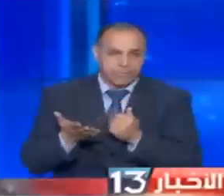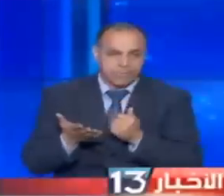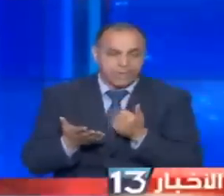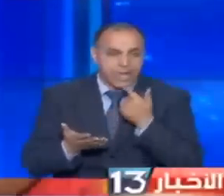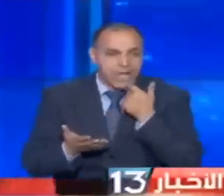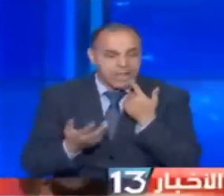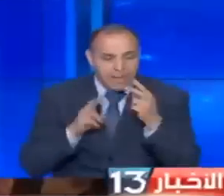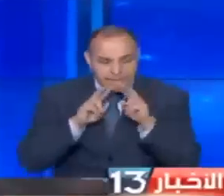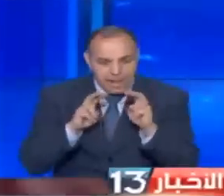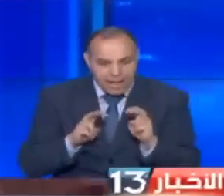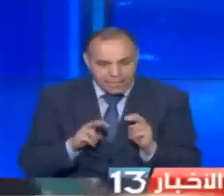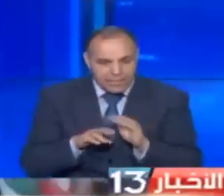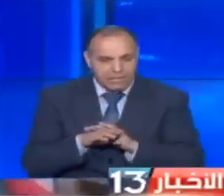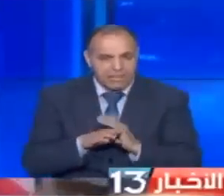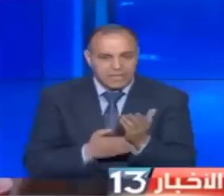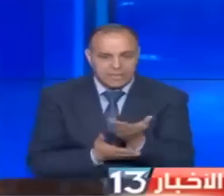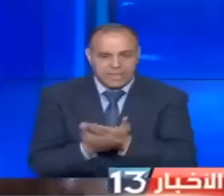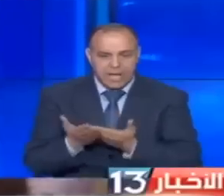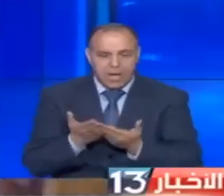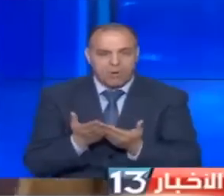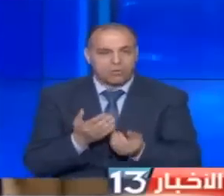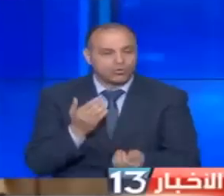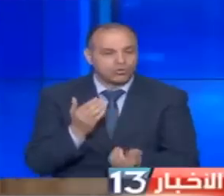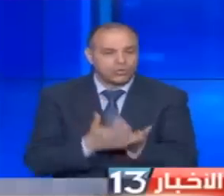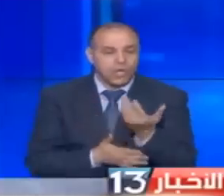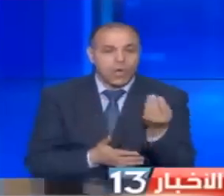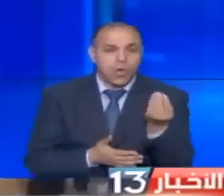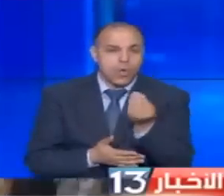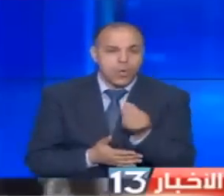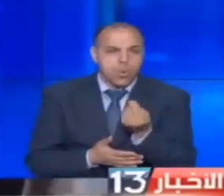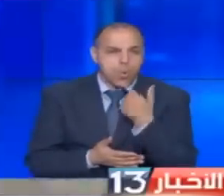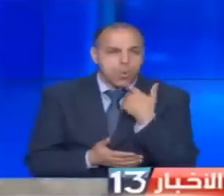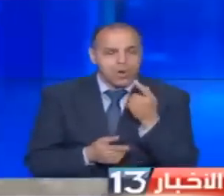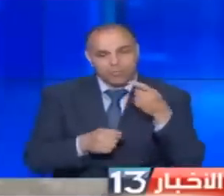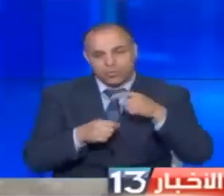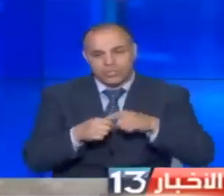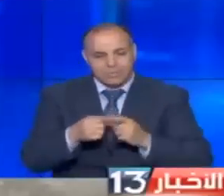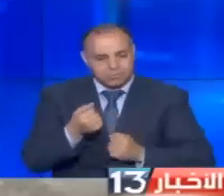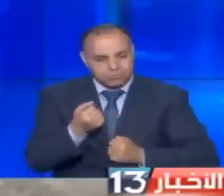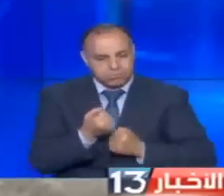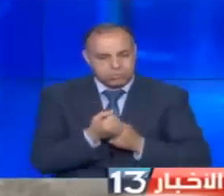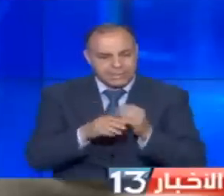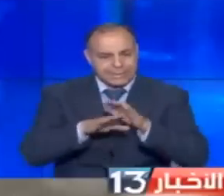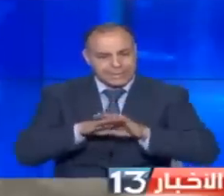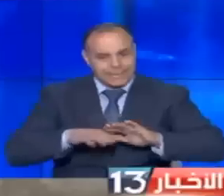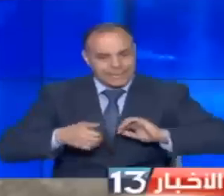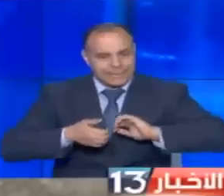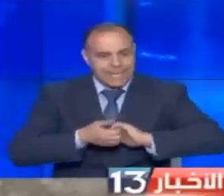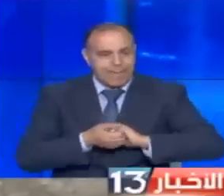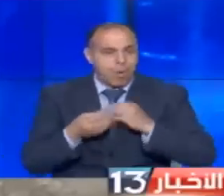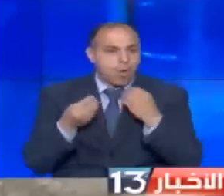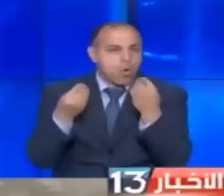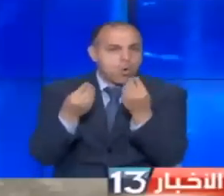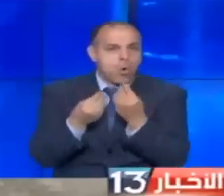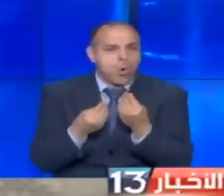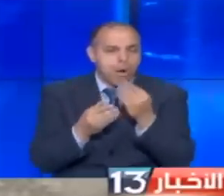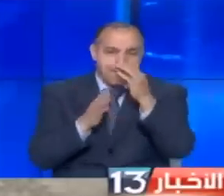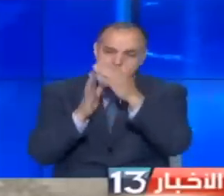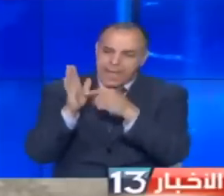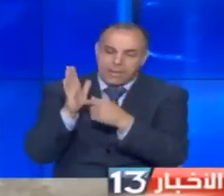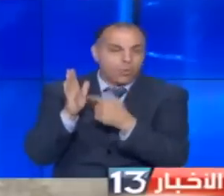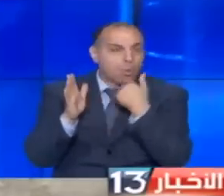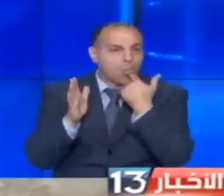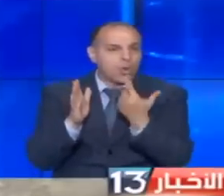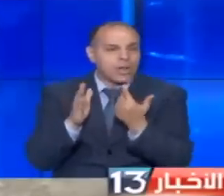التباحث حول سبل التعامل مع المستجدات الراهنه والمساهمه في دعم الاستقرار والسلام هناك وفق بيان صادر